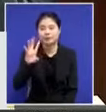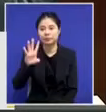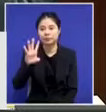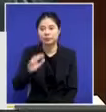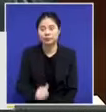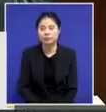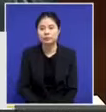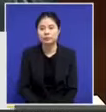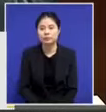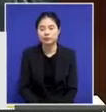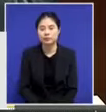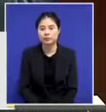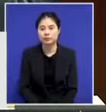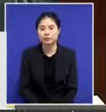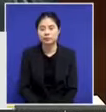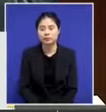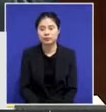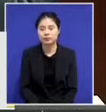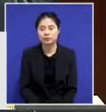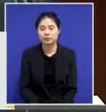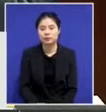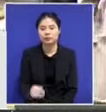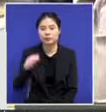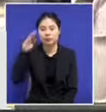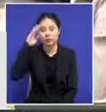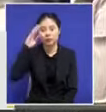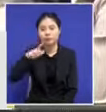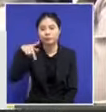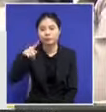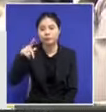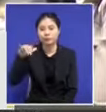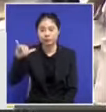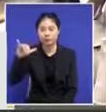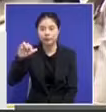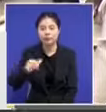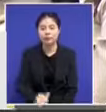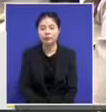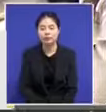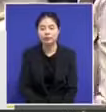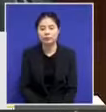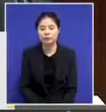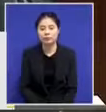694นายอนุทินชาญวีรกูล พลเอกประยุทธ์จันทร์โอชาครับ